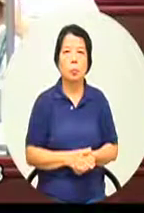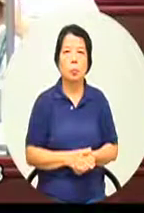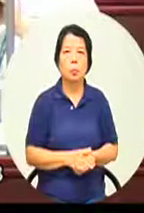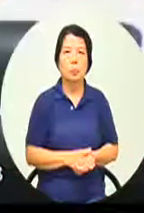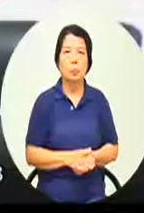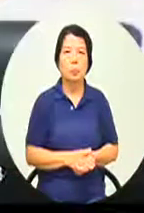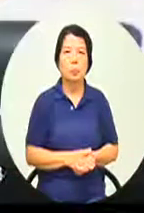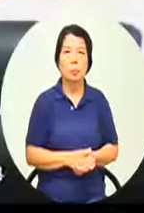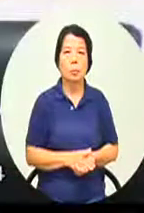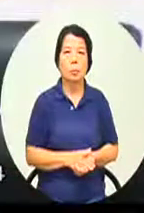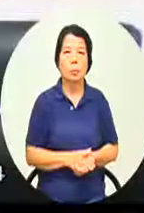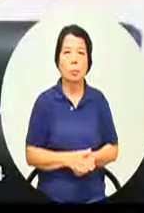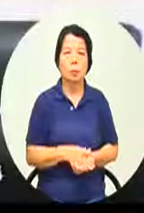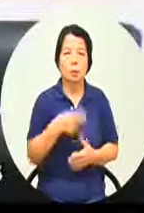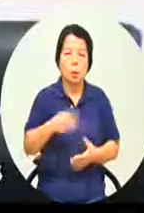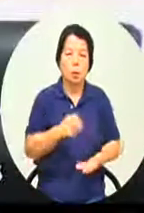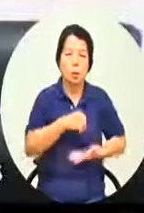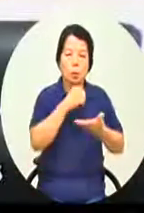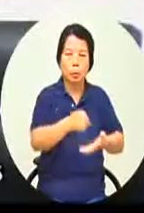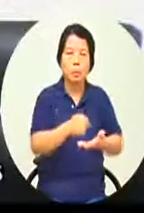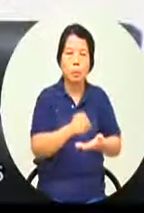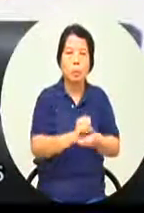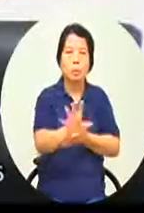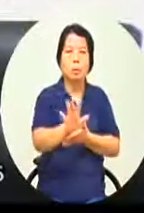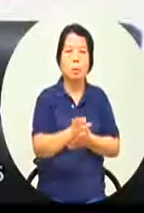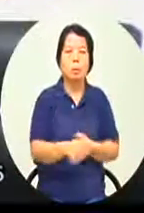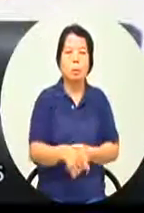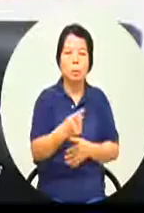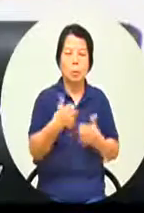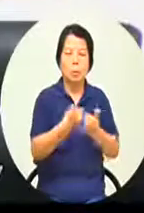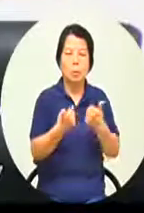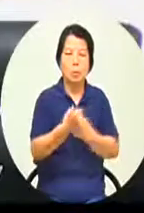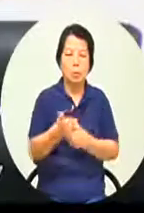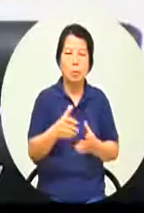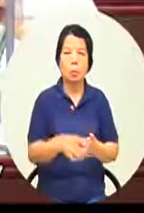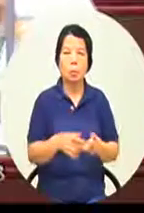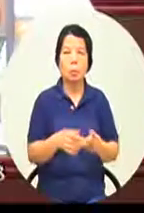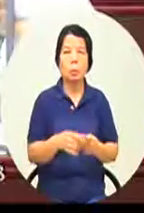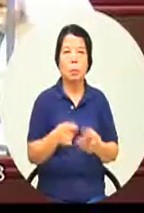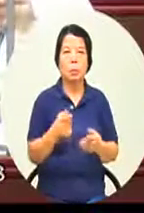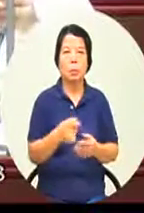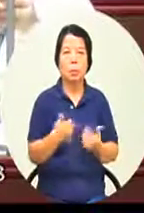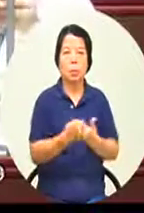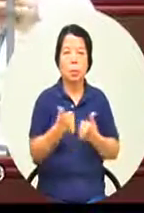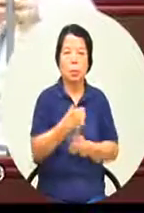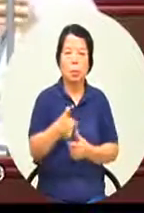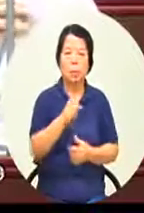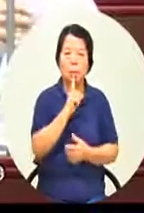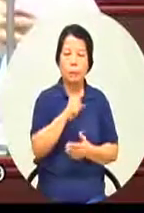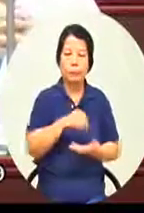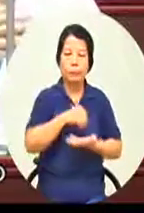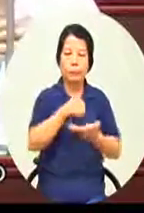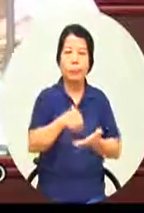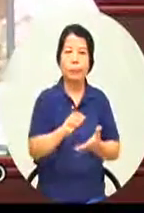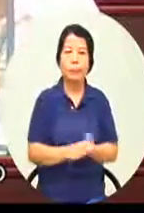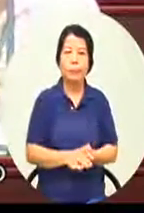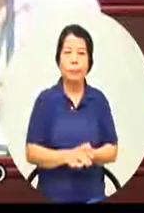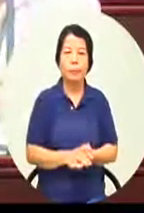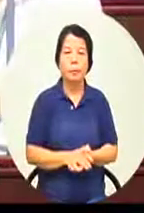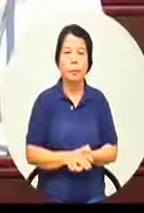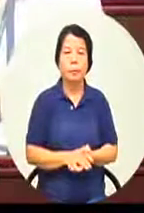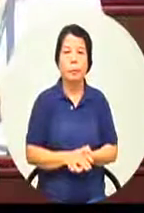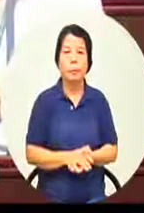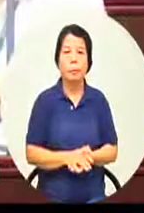好，我们再提供报告给这个议员哈。那议员刚才还特别提到有关我们即将要